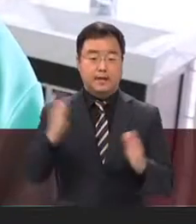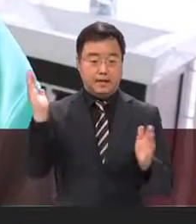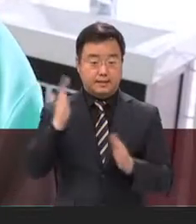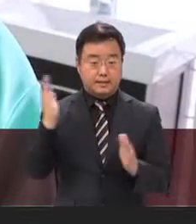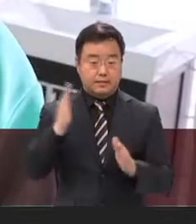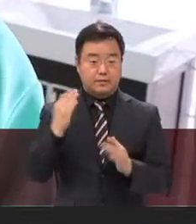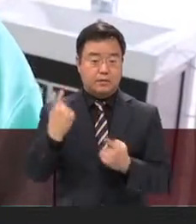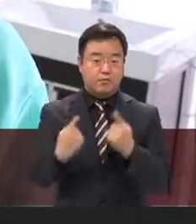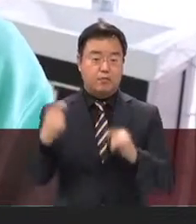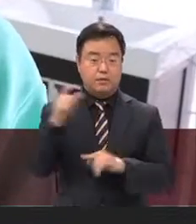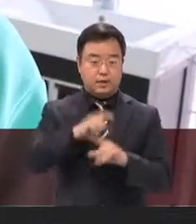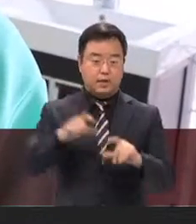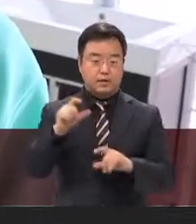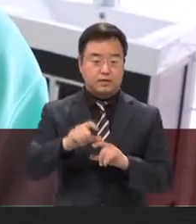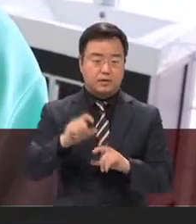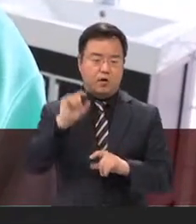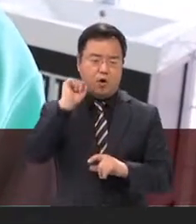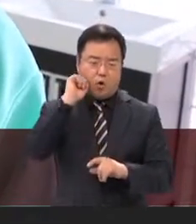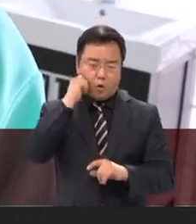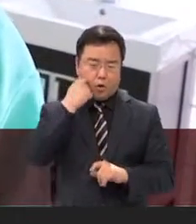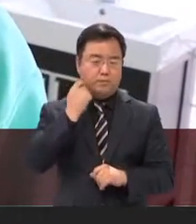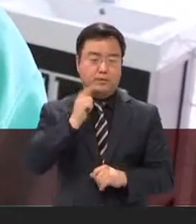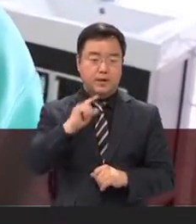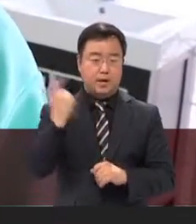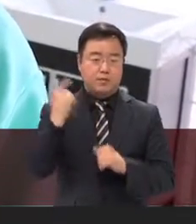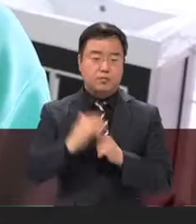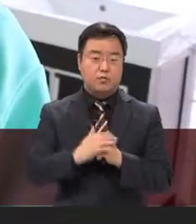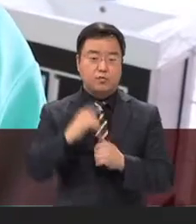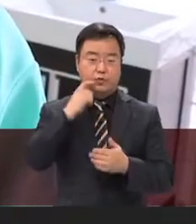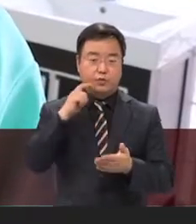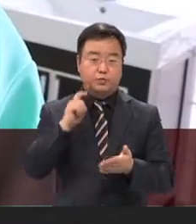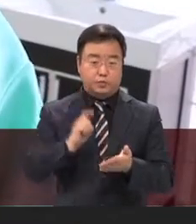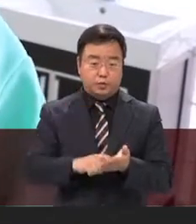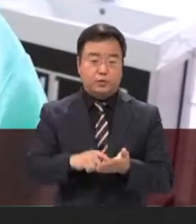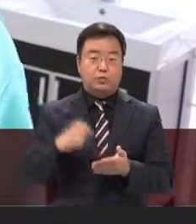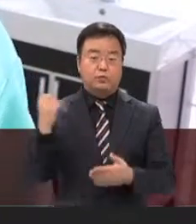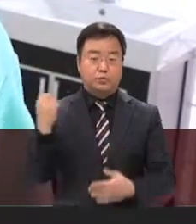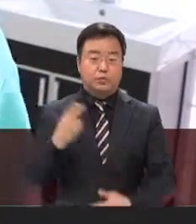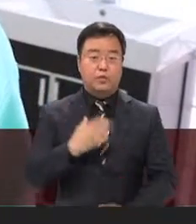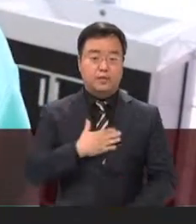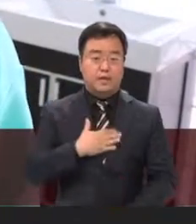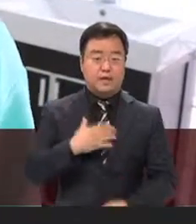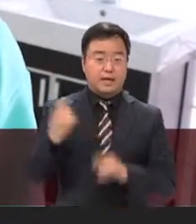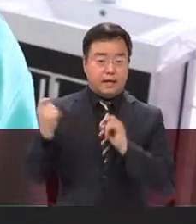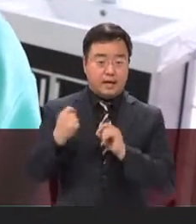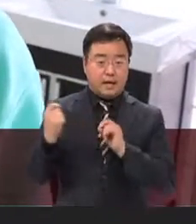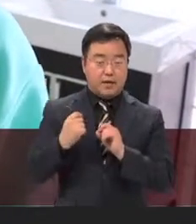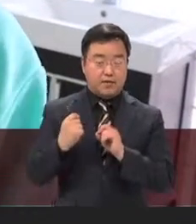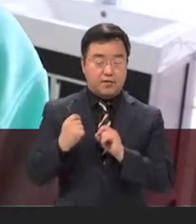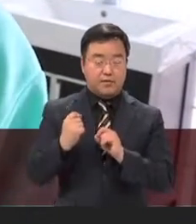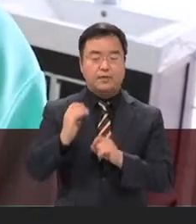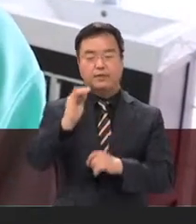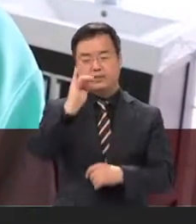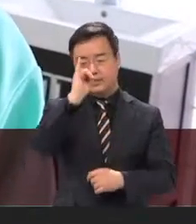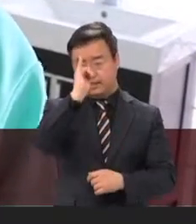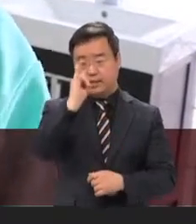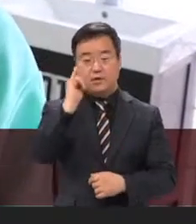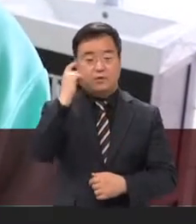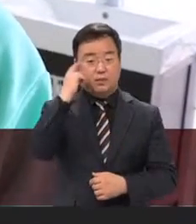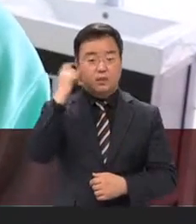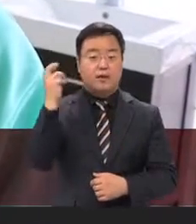보다 수학을 어려운 것이 아니라 정말 쉽고 그리고 또 내 옆에 바로 있는 것처럼